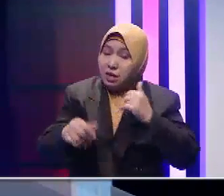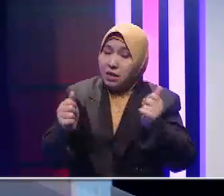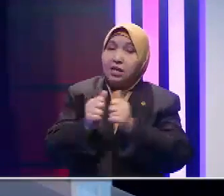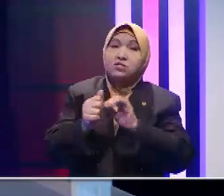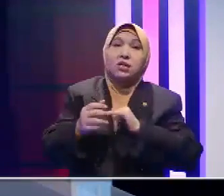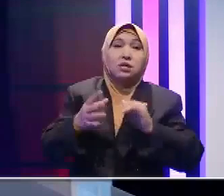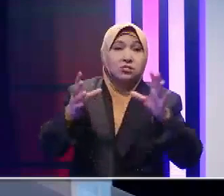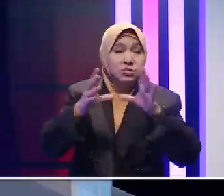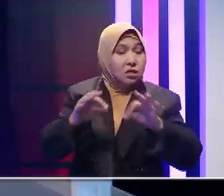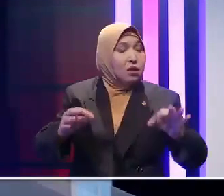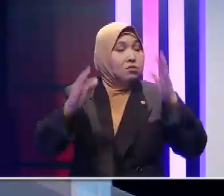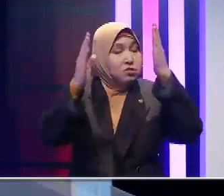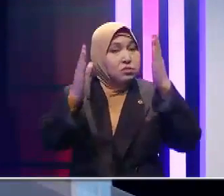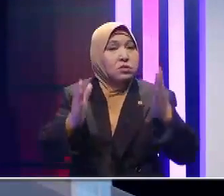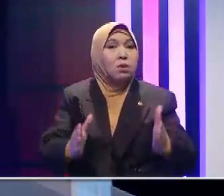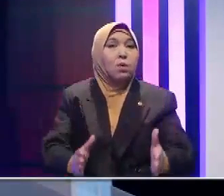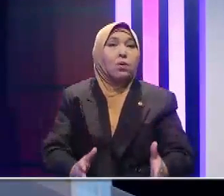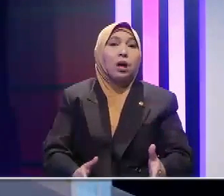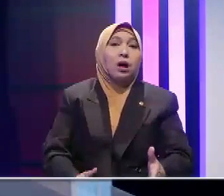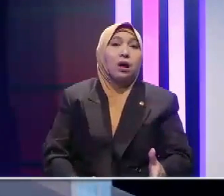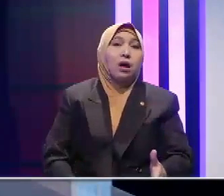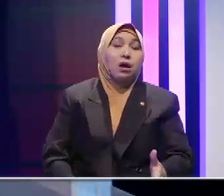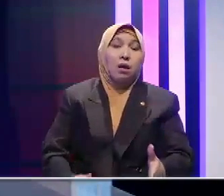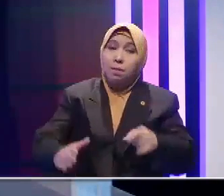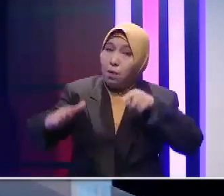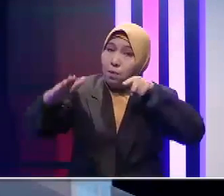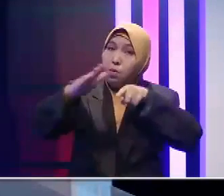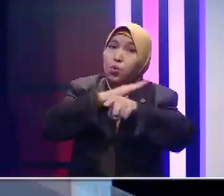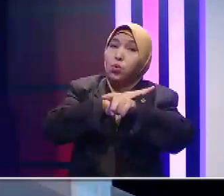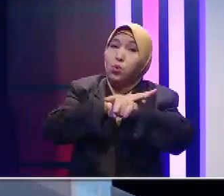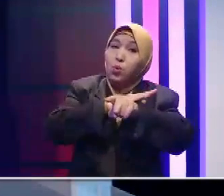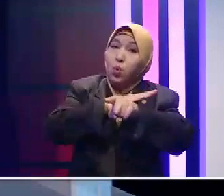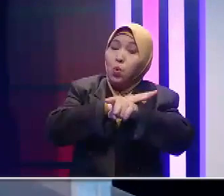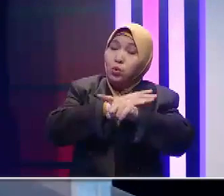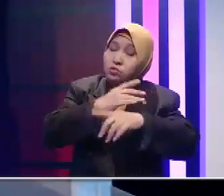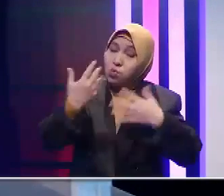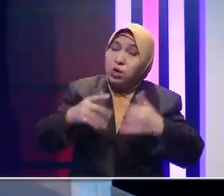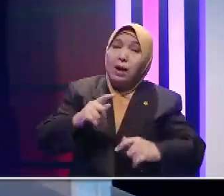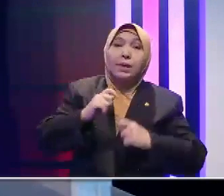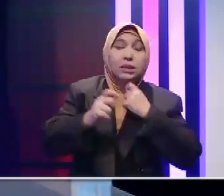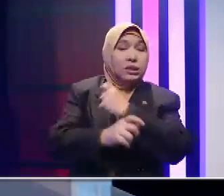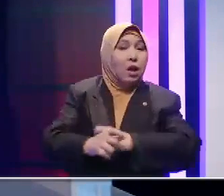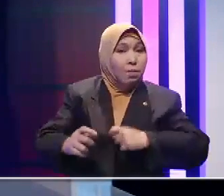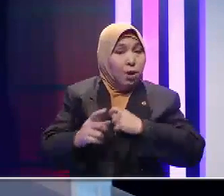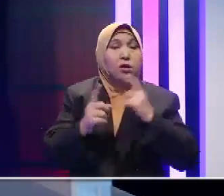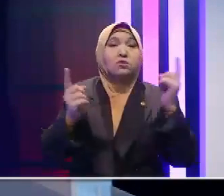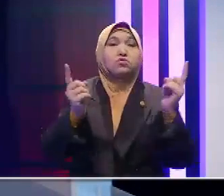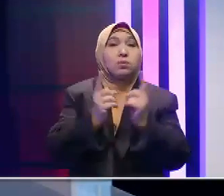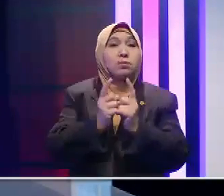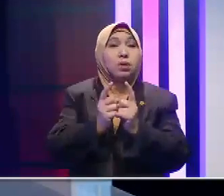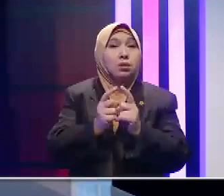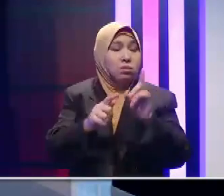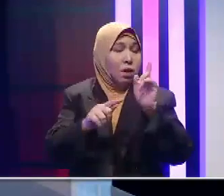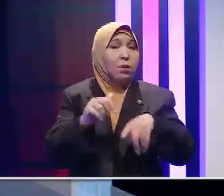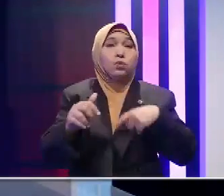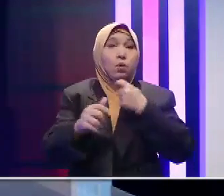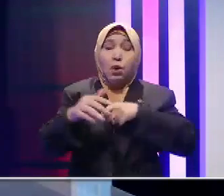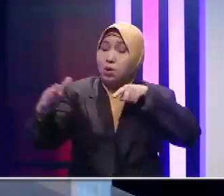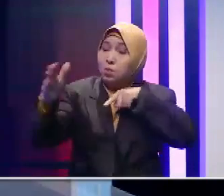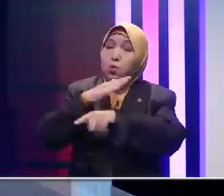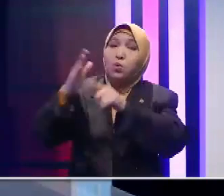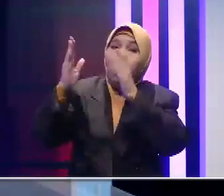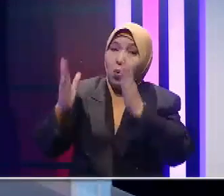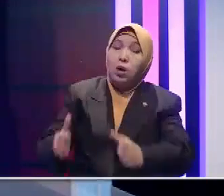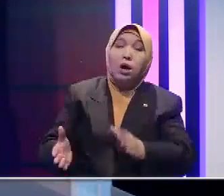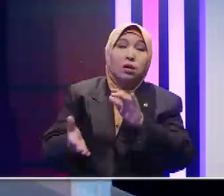kisah seorang yang pembunuh. Dia kata nak bertaubat, dia pergi jumpa seorang tu. Dia kata kau tak boleh taubat, dia bunuh lah orang